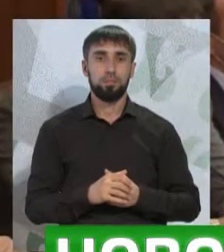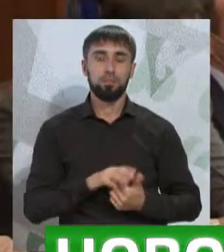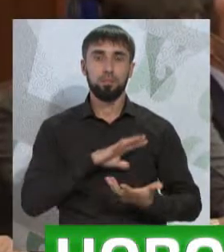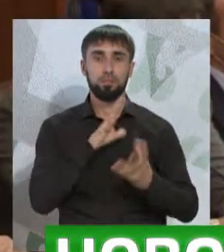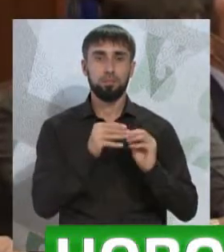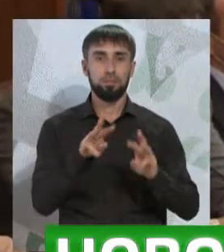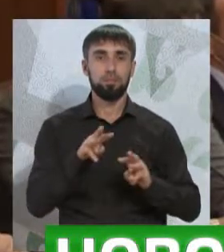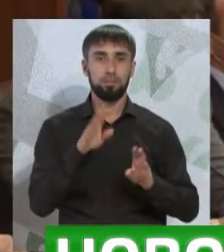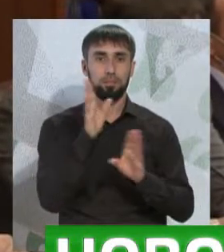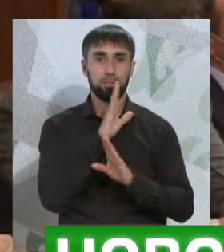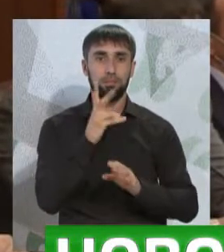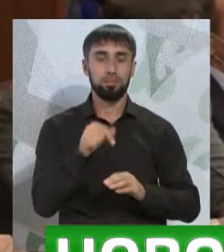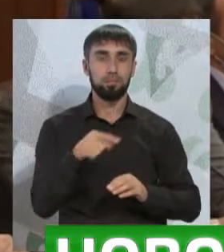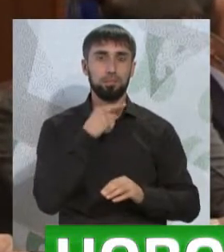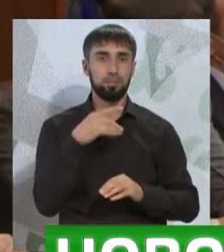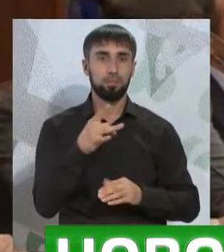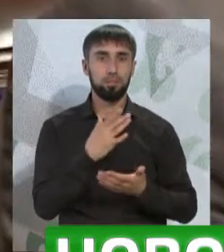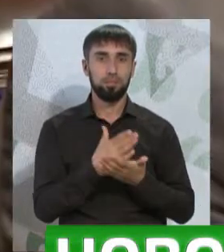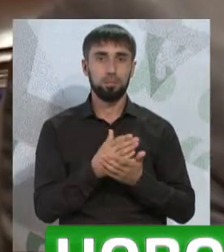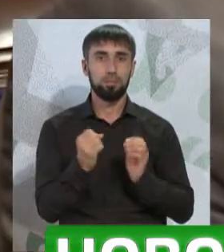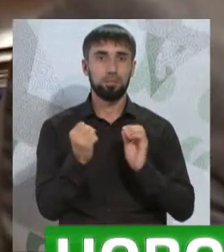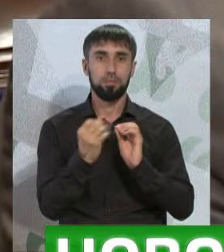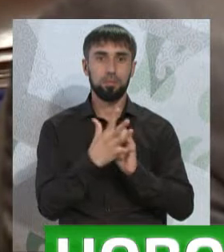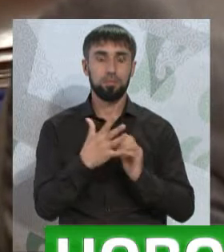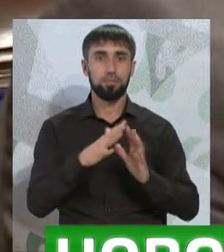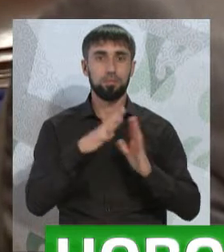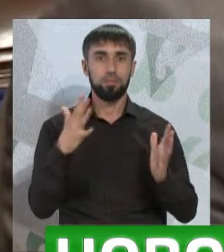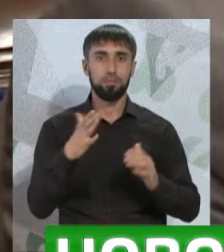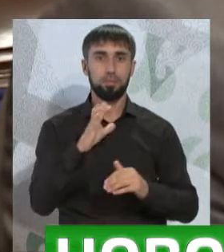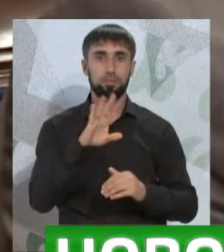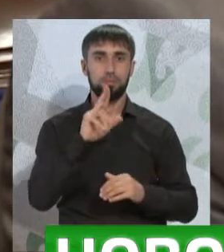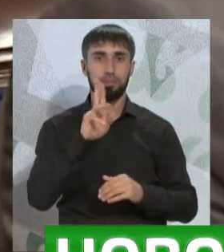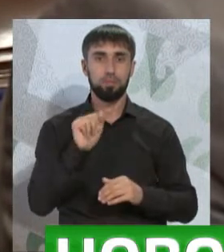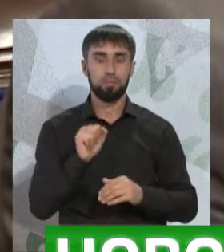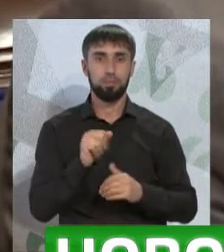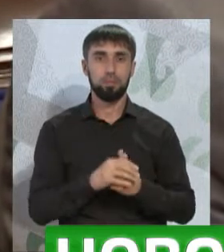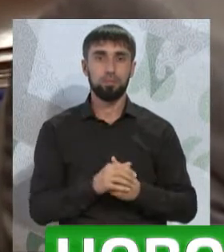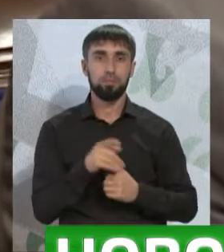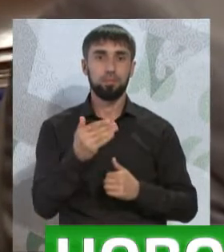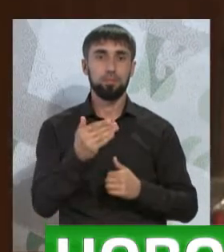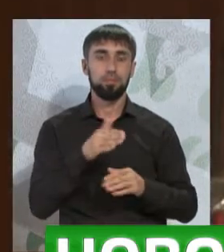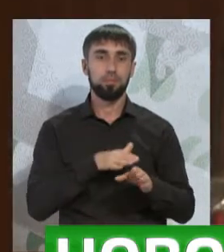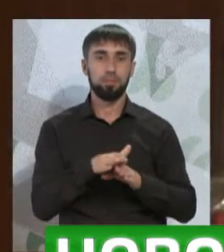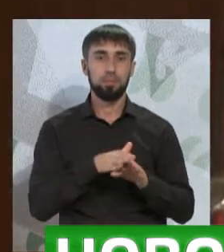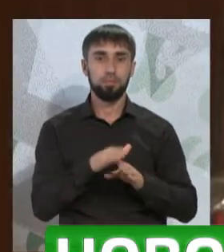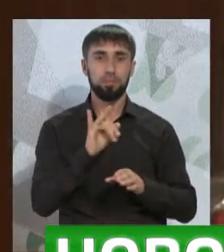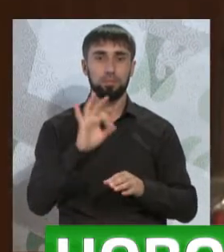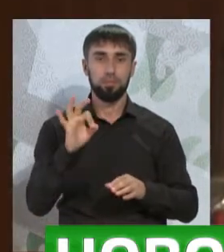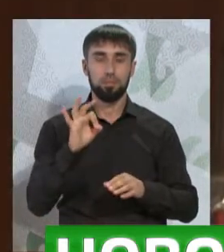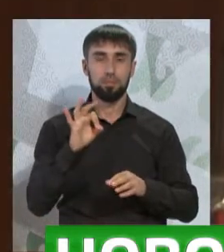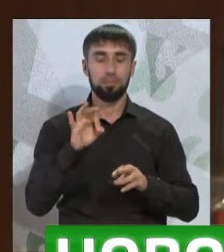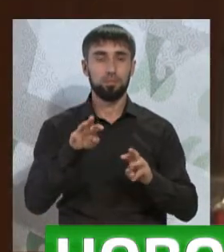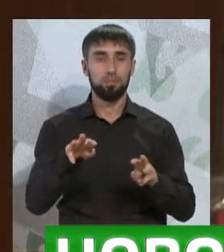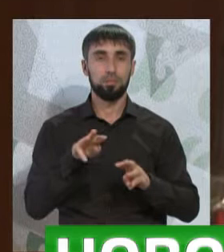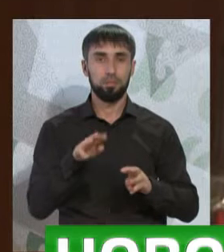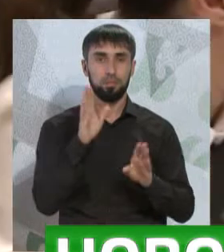данным Минприроды, сейчас на территории республики имеется 15 крупных свалок отходов. По словам исполняющего обязанности министра, две свалки в Карабулаке